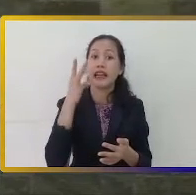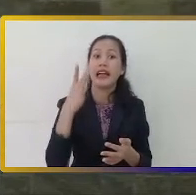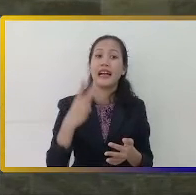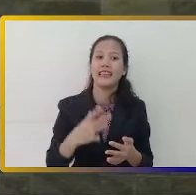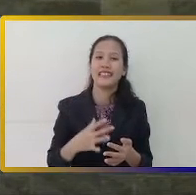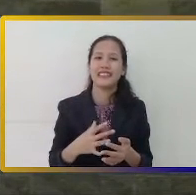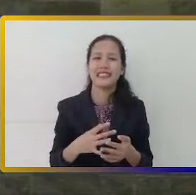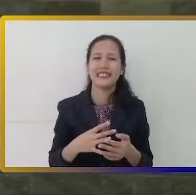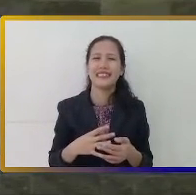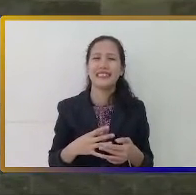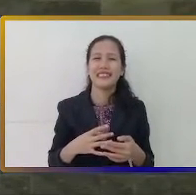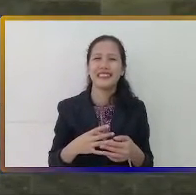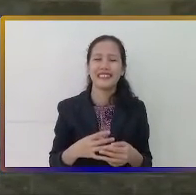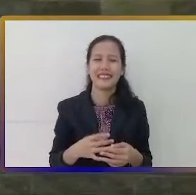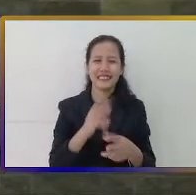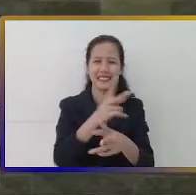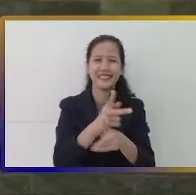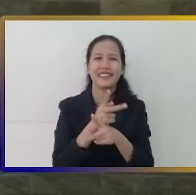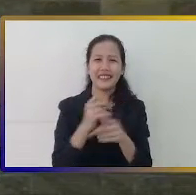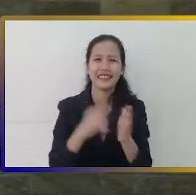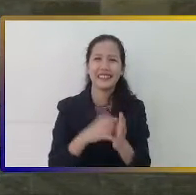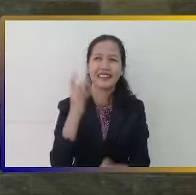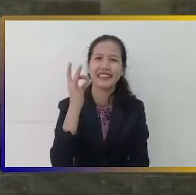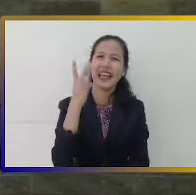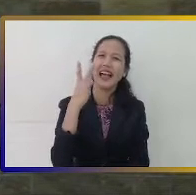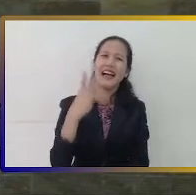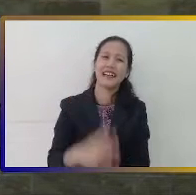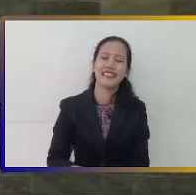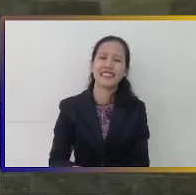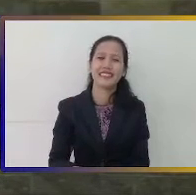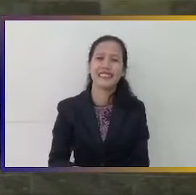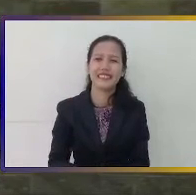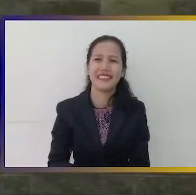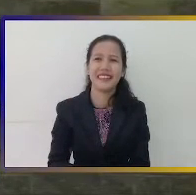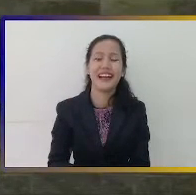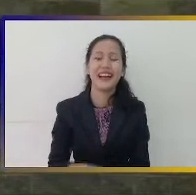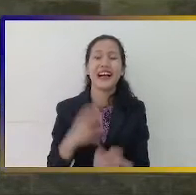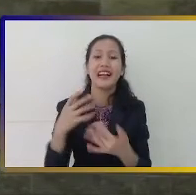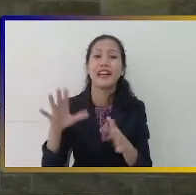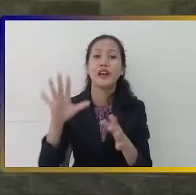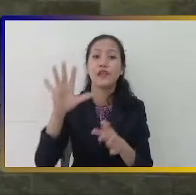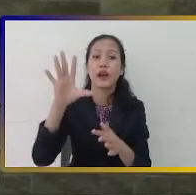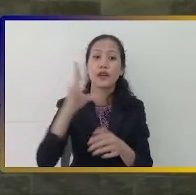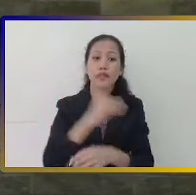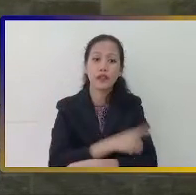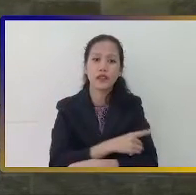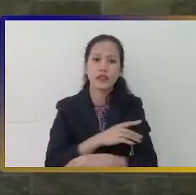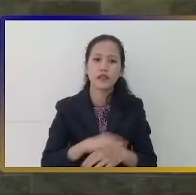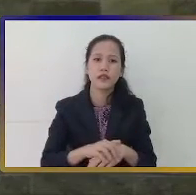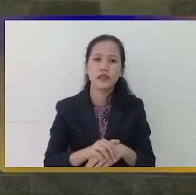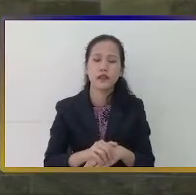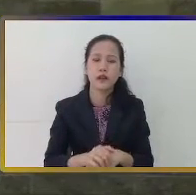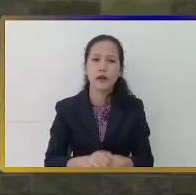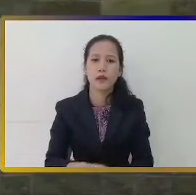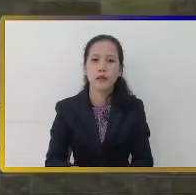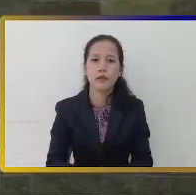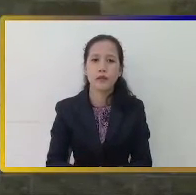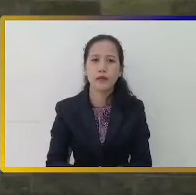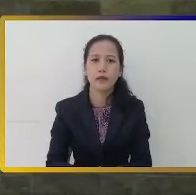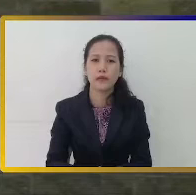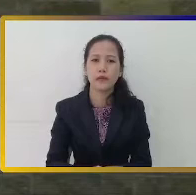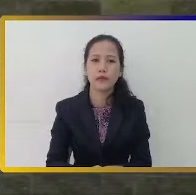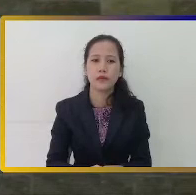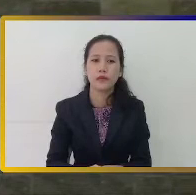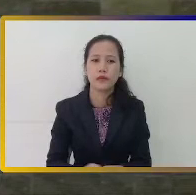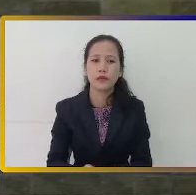nun. So tinake ko po yung gamot. After 5 days, bumalik po ako. Tapos prinangka po ako. Sabi niya,